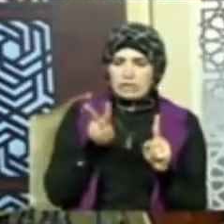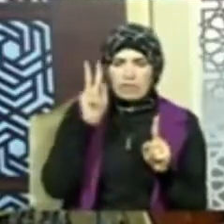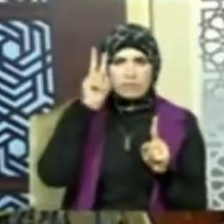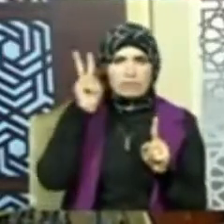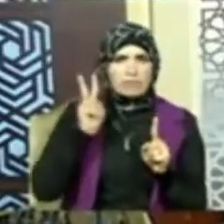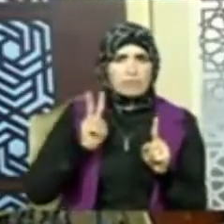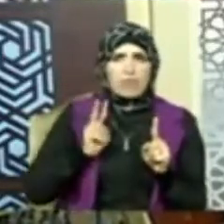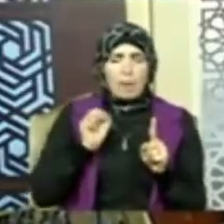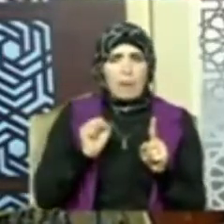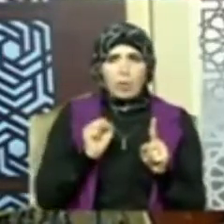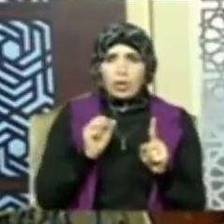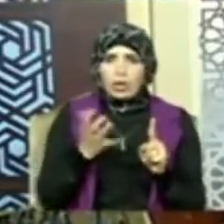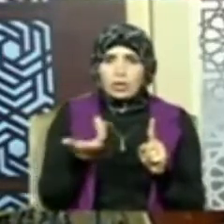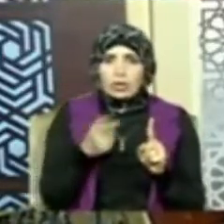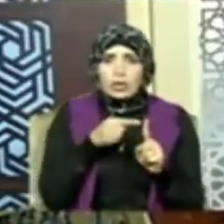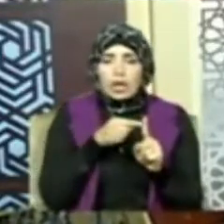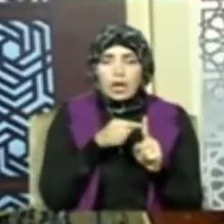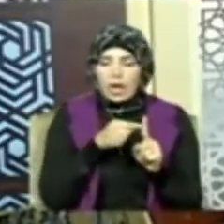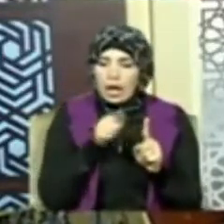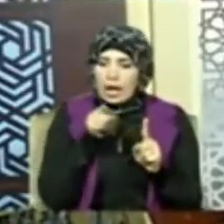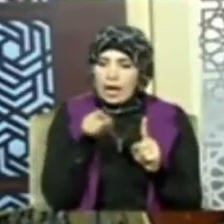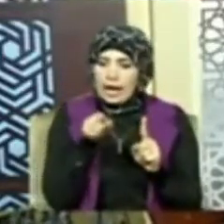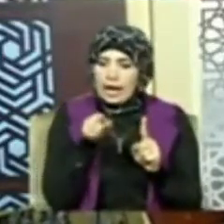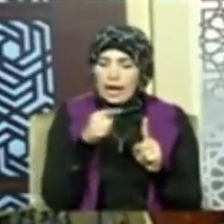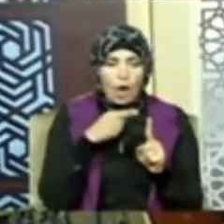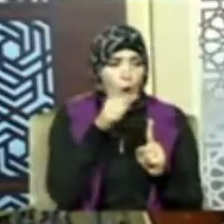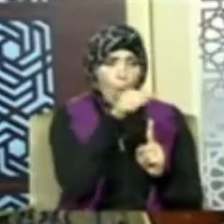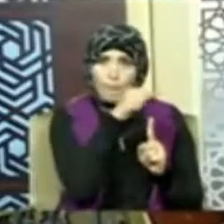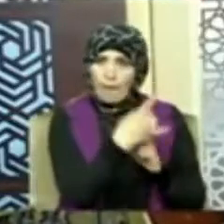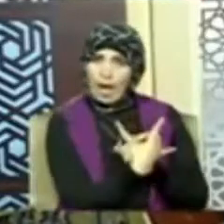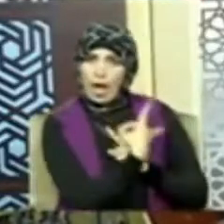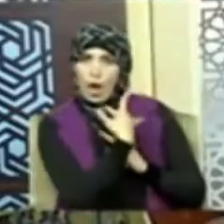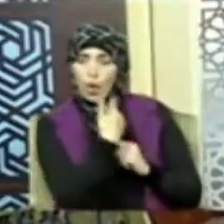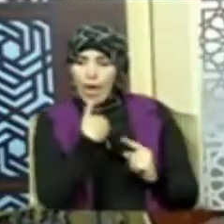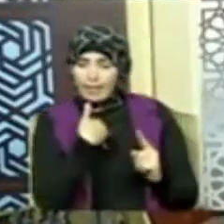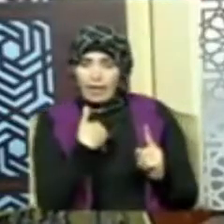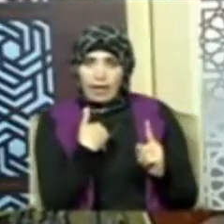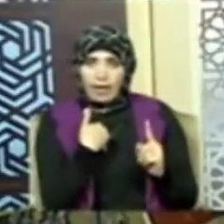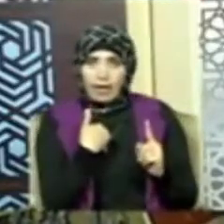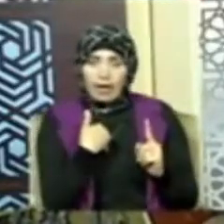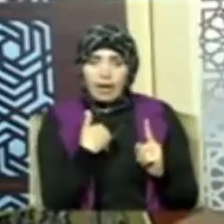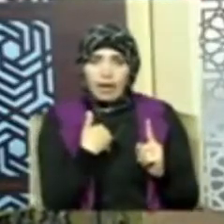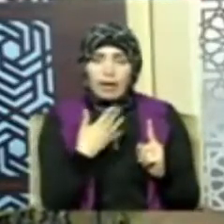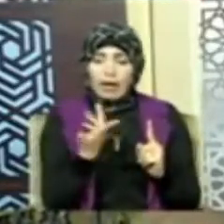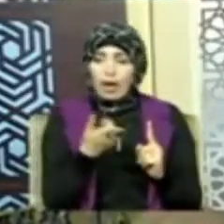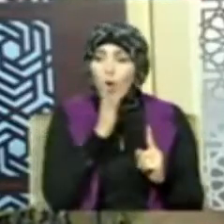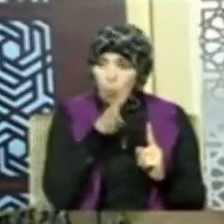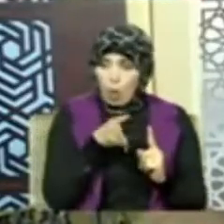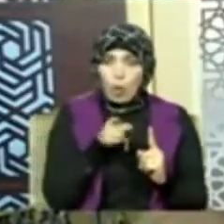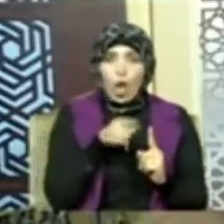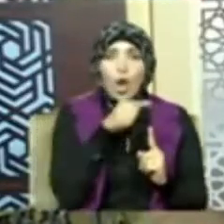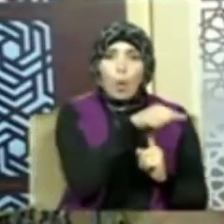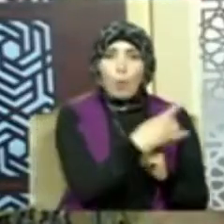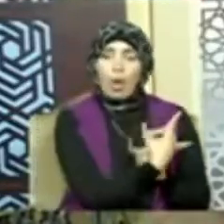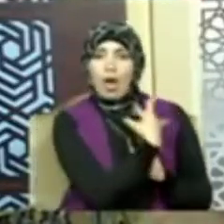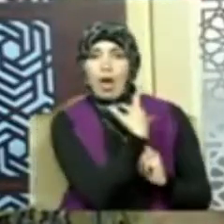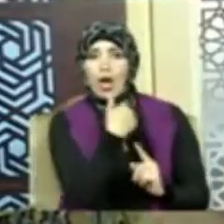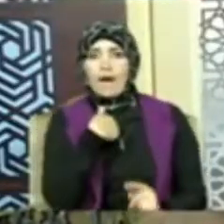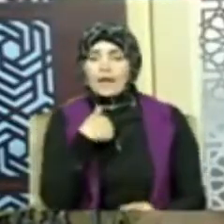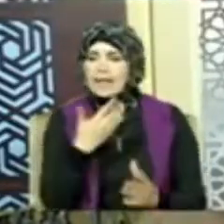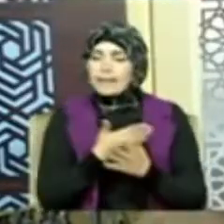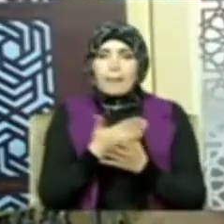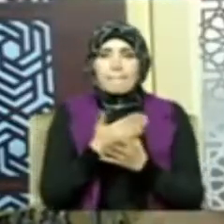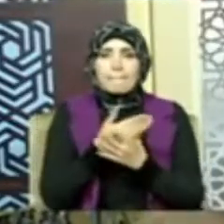وسلم، أو مخرجيهم؟ هل سيخرجونني؟